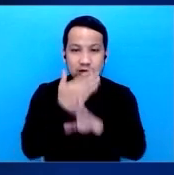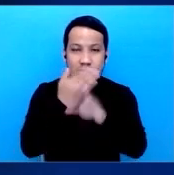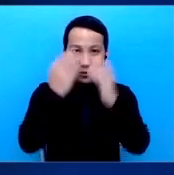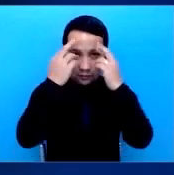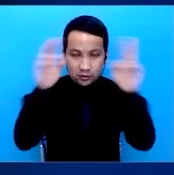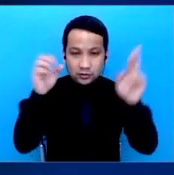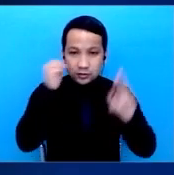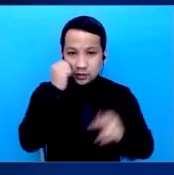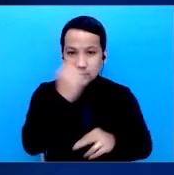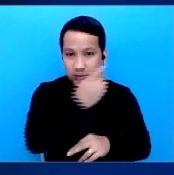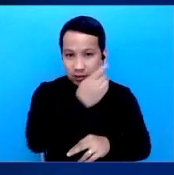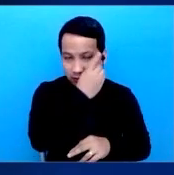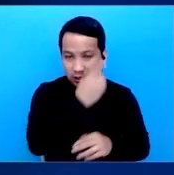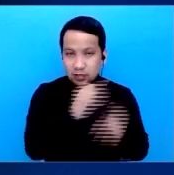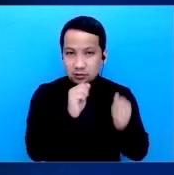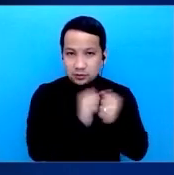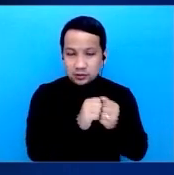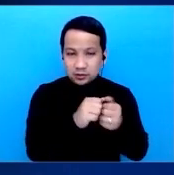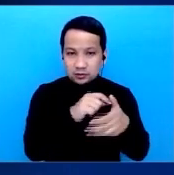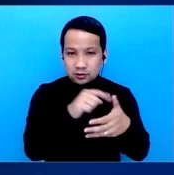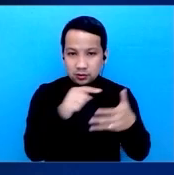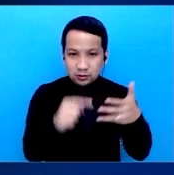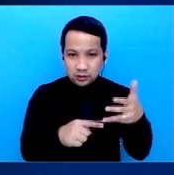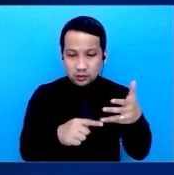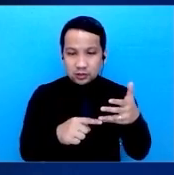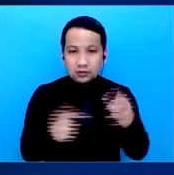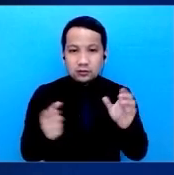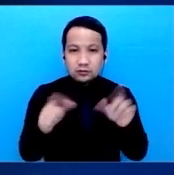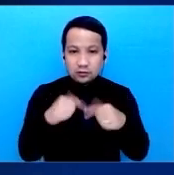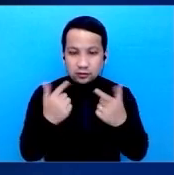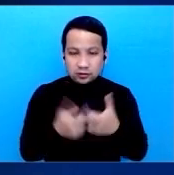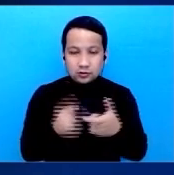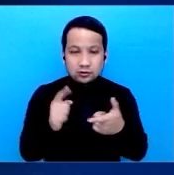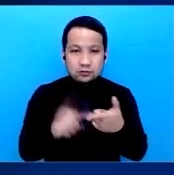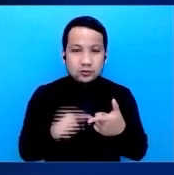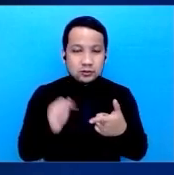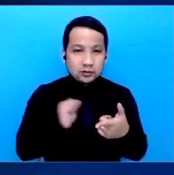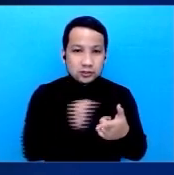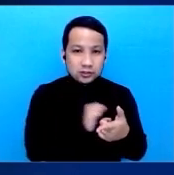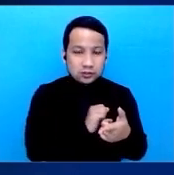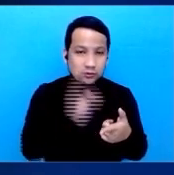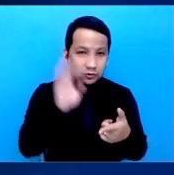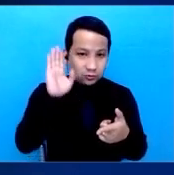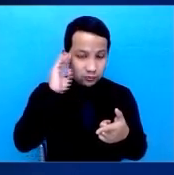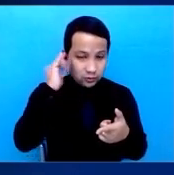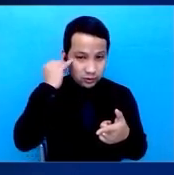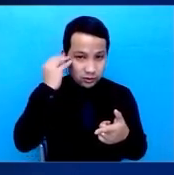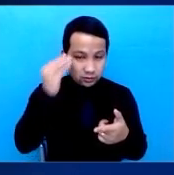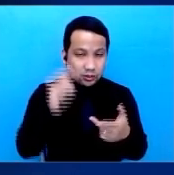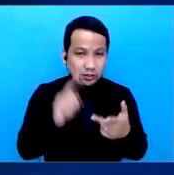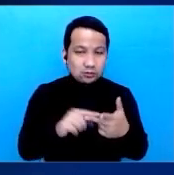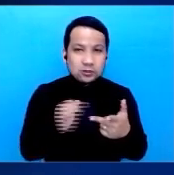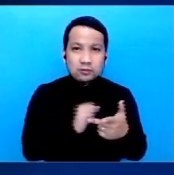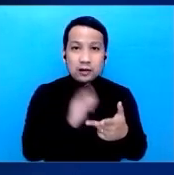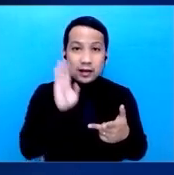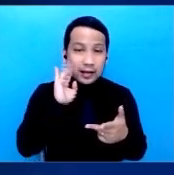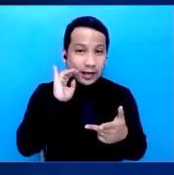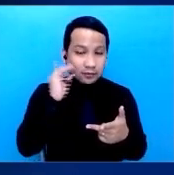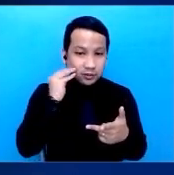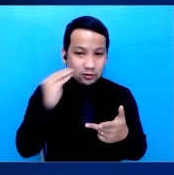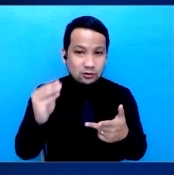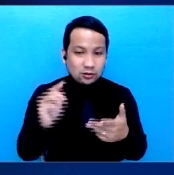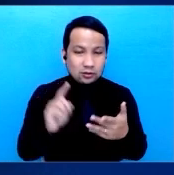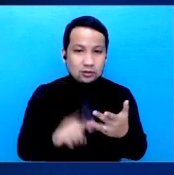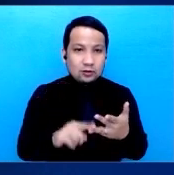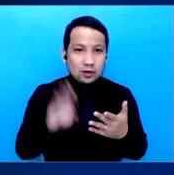Duterte, kasama ang iba pang mga opisyal tulad ni na Senator Juan Miguel Zubiri, Senator Aimee Marcos, Senator Bato